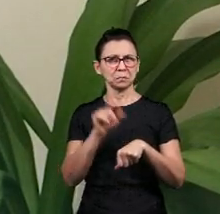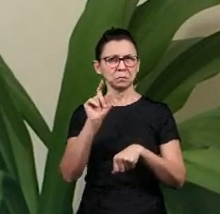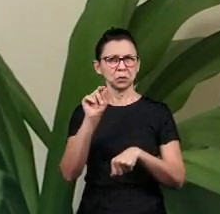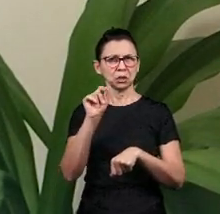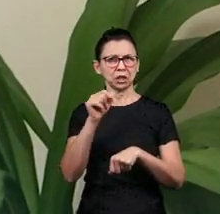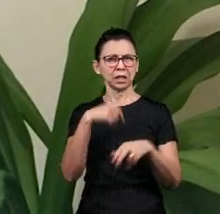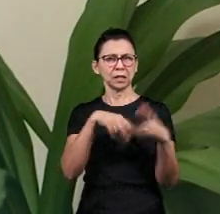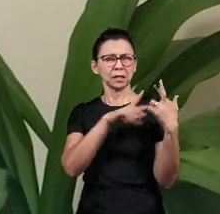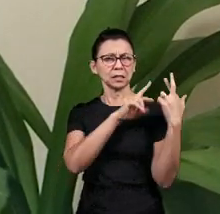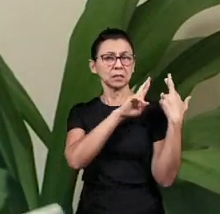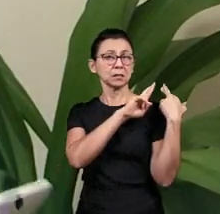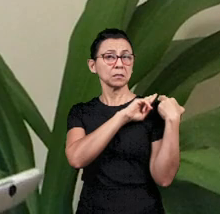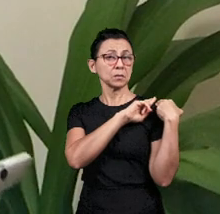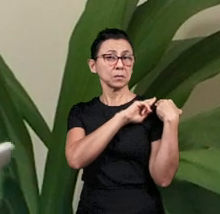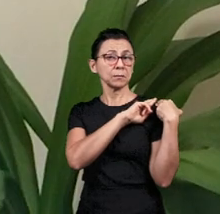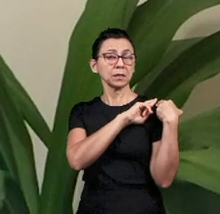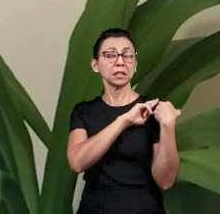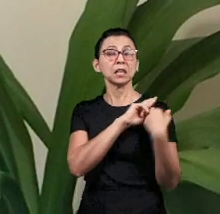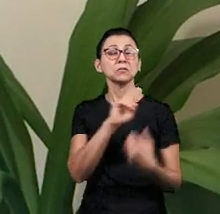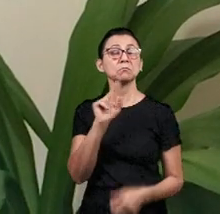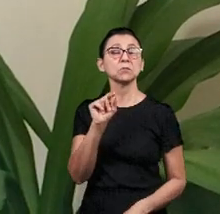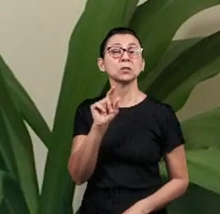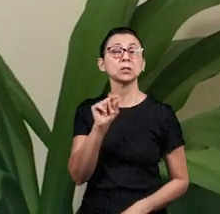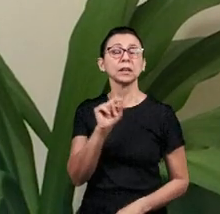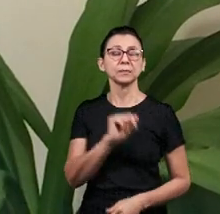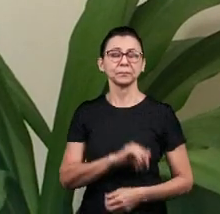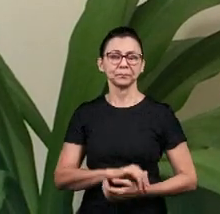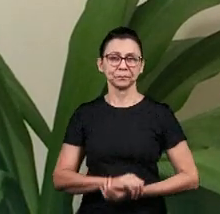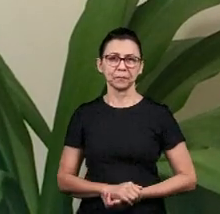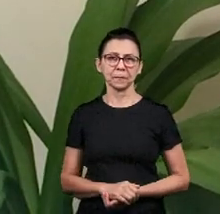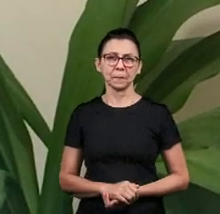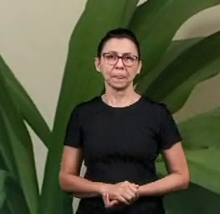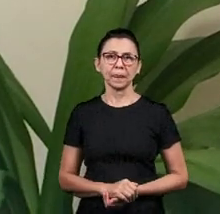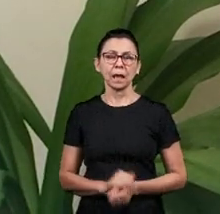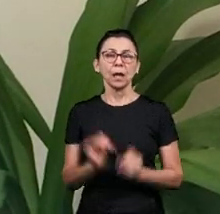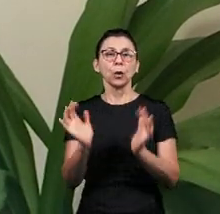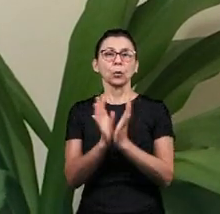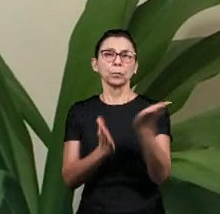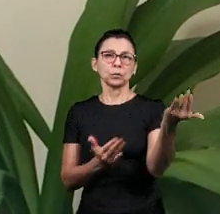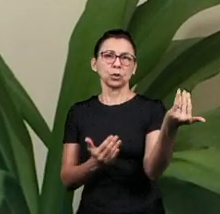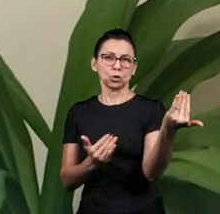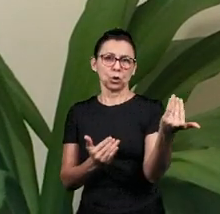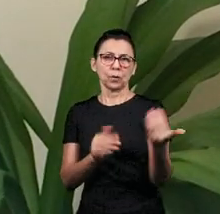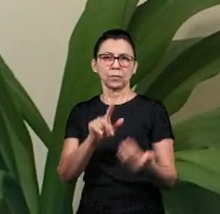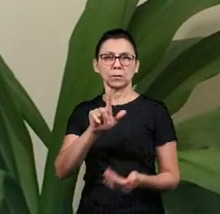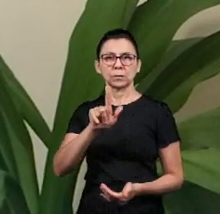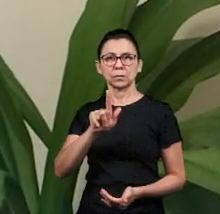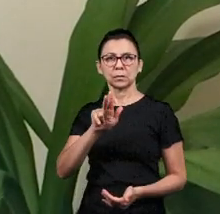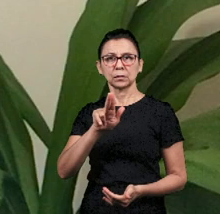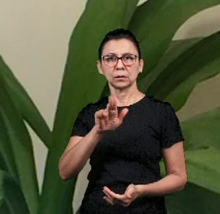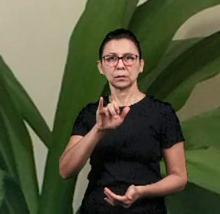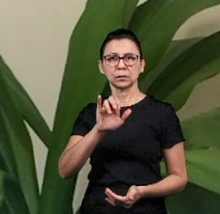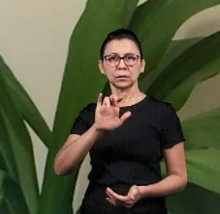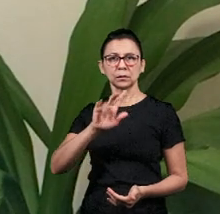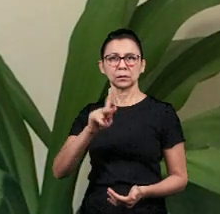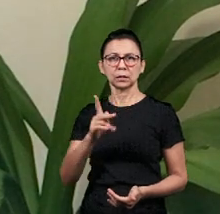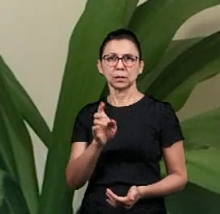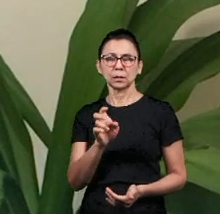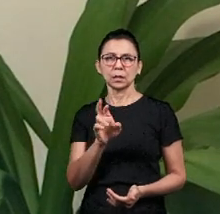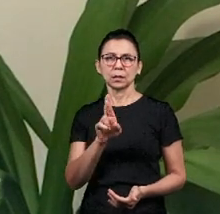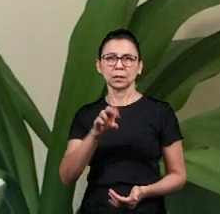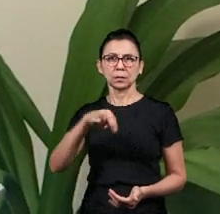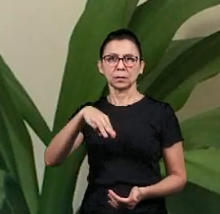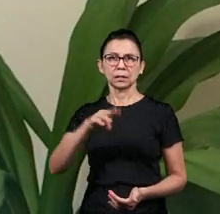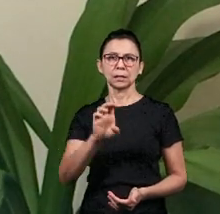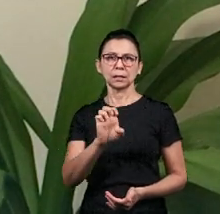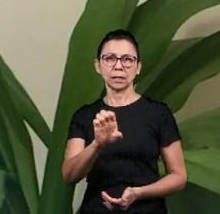langue anglaise venue de notre jeune Guilherme, du groupe de jeunes de l'église de Marlborough des